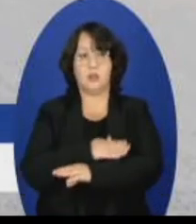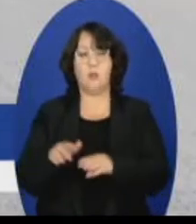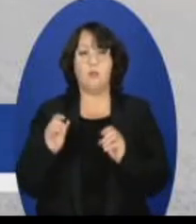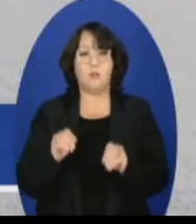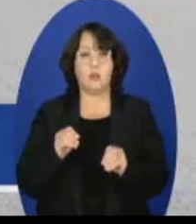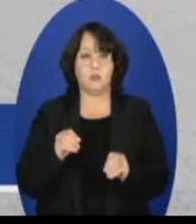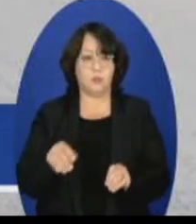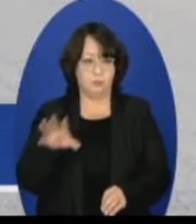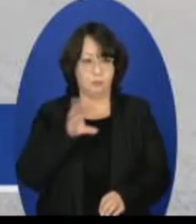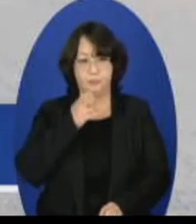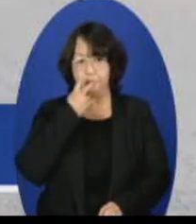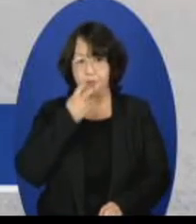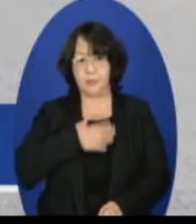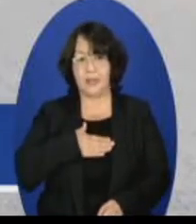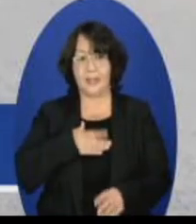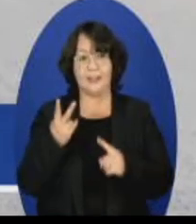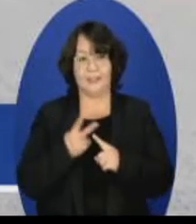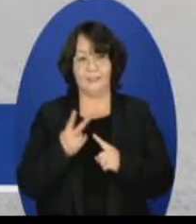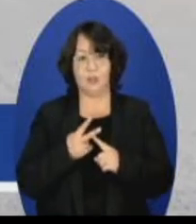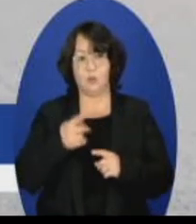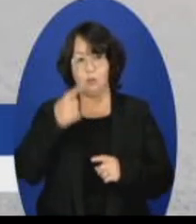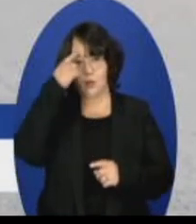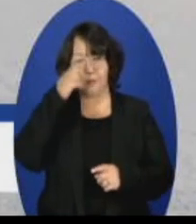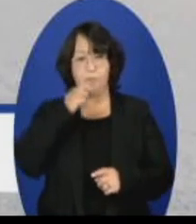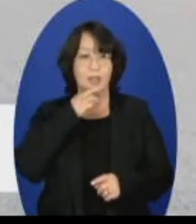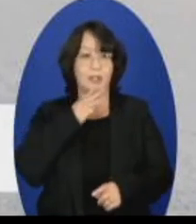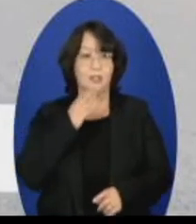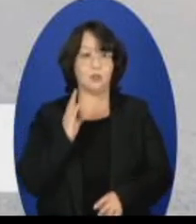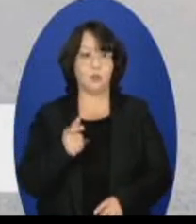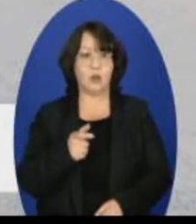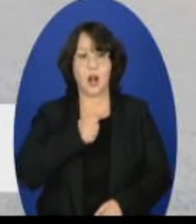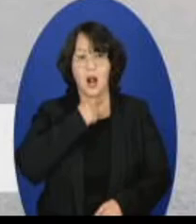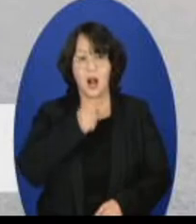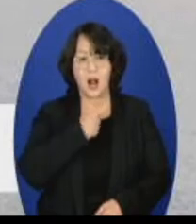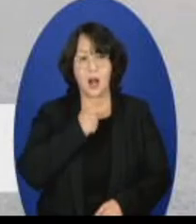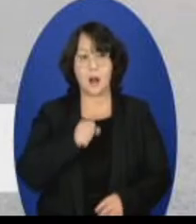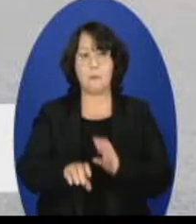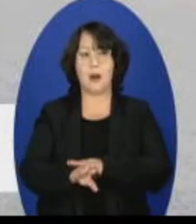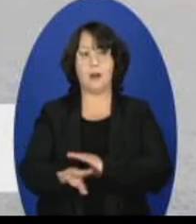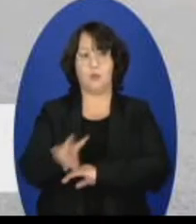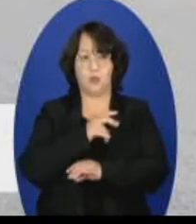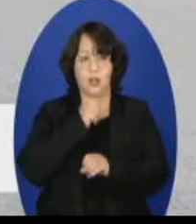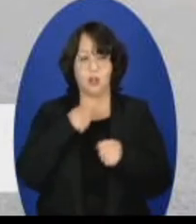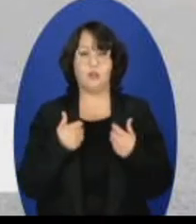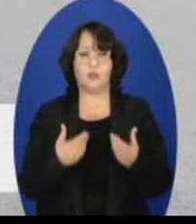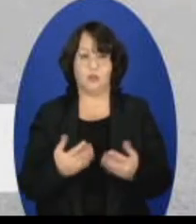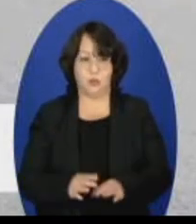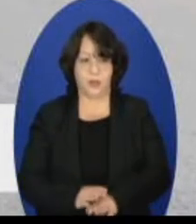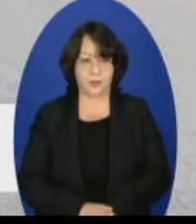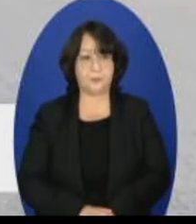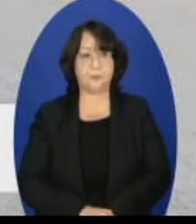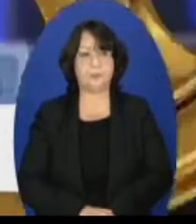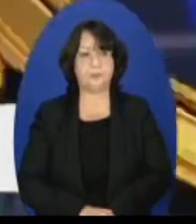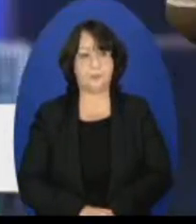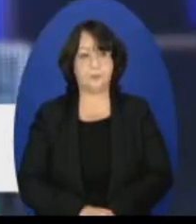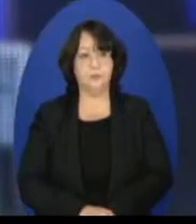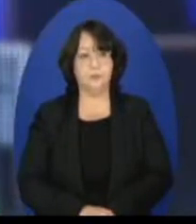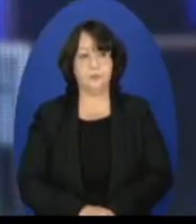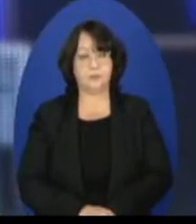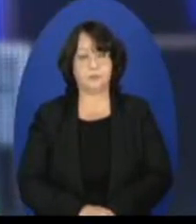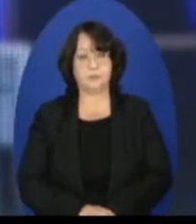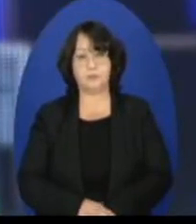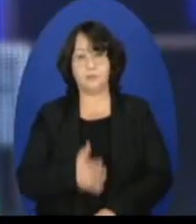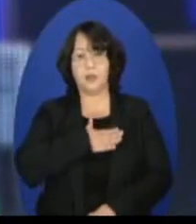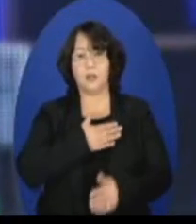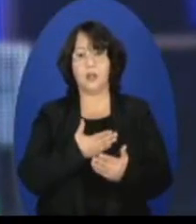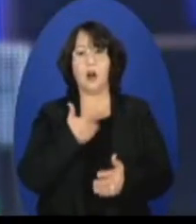юм а. За Монголын үндэсний олон нийтийн телевизэн Монголын мэдээ сувгийн сурвалжлах хэсэг баруун бүс нутгаас мэдээллээ.